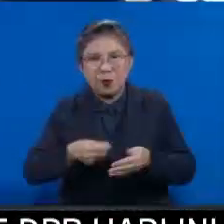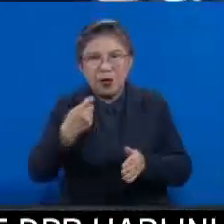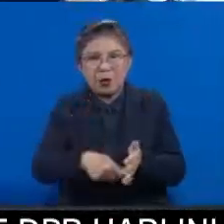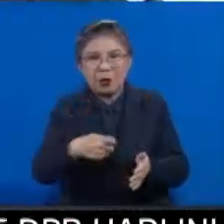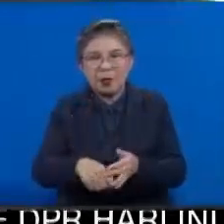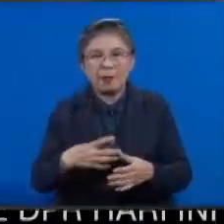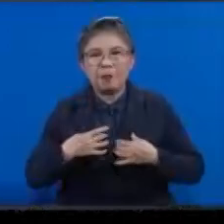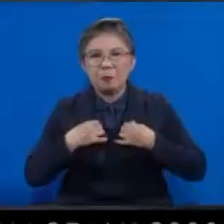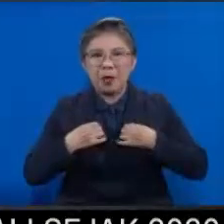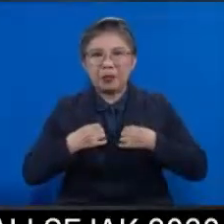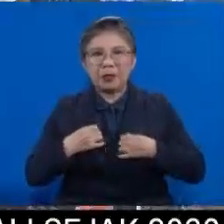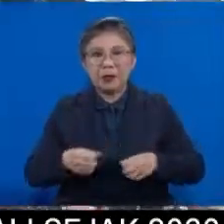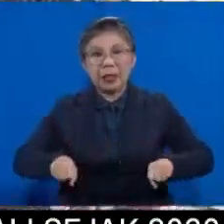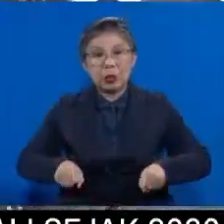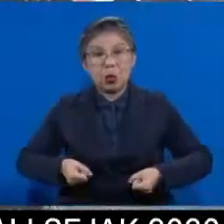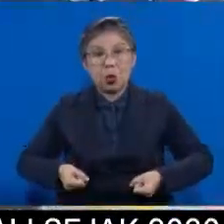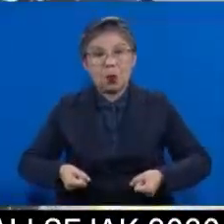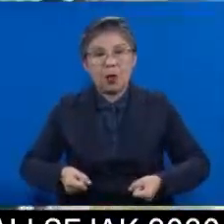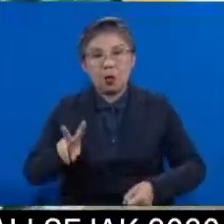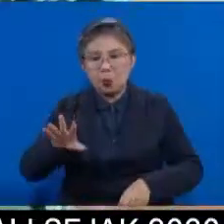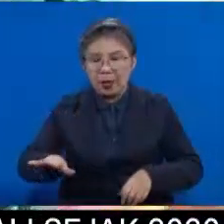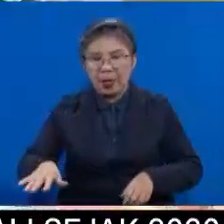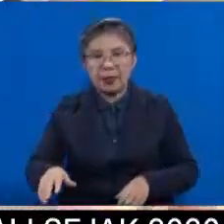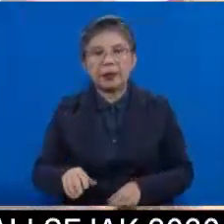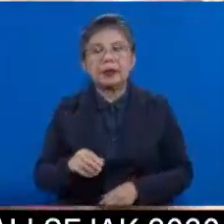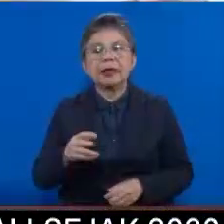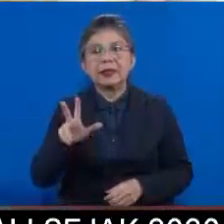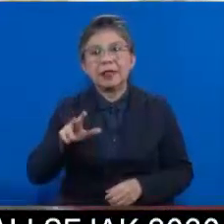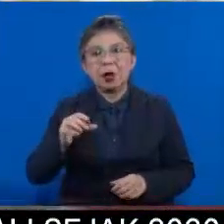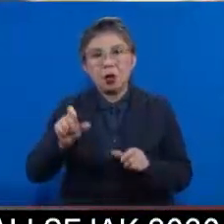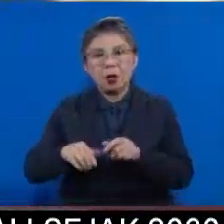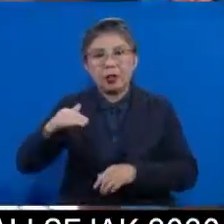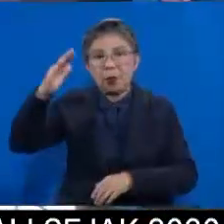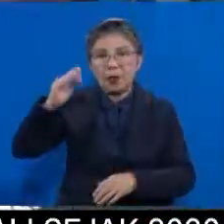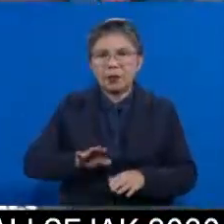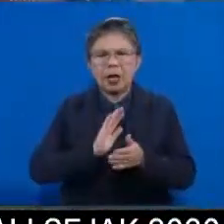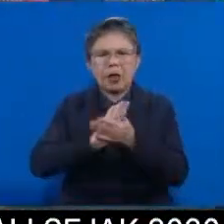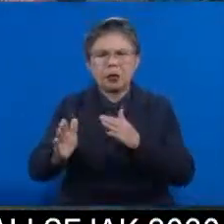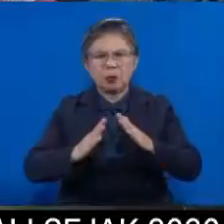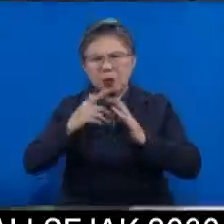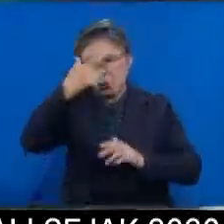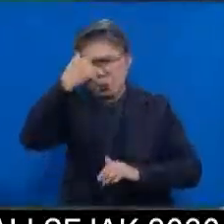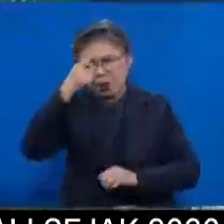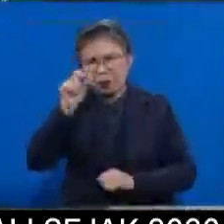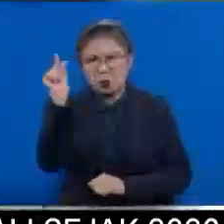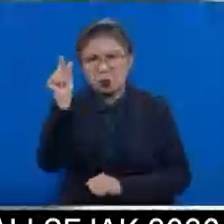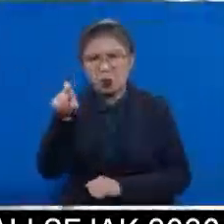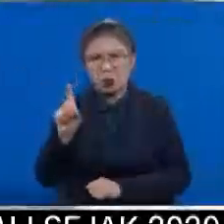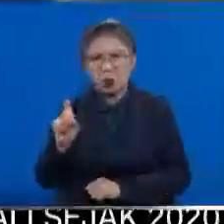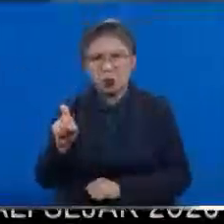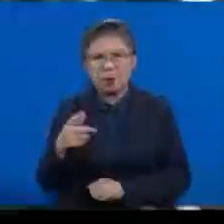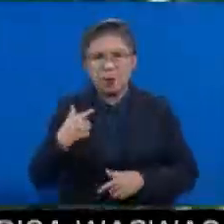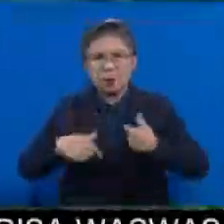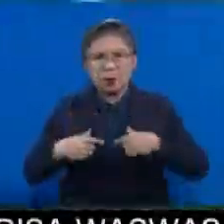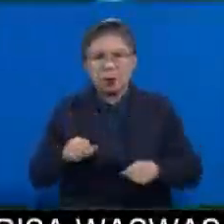sejumlah pakaian serta gerobak. 2 balita dan 3 orang dewasa dilarikan ke Rumah Sakit UMI Kota Bogor akibat menderita luka bakar